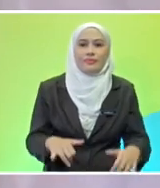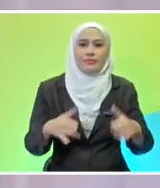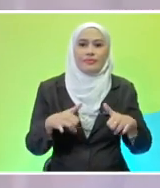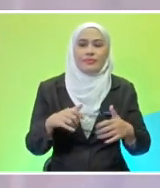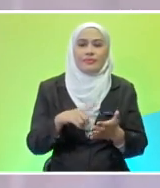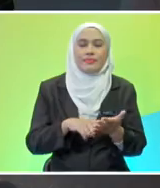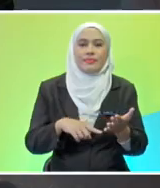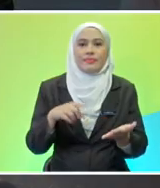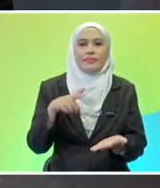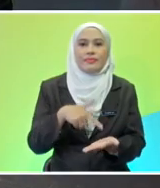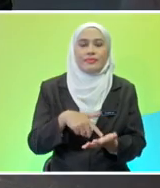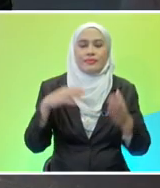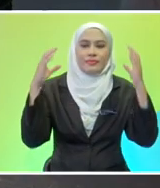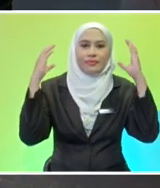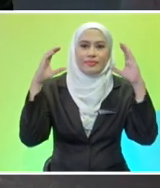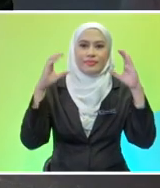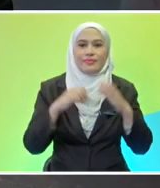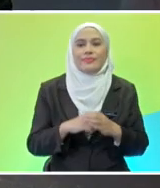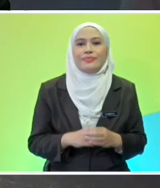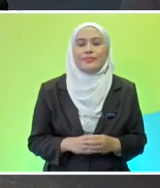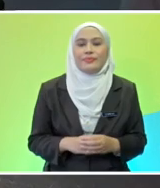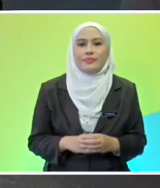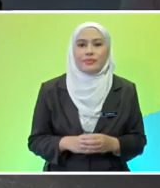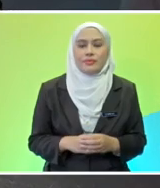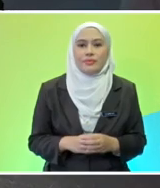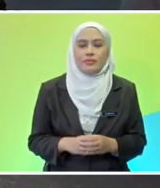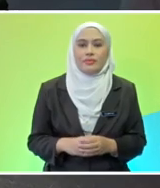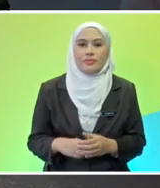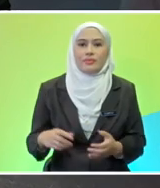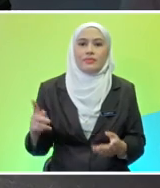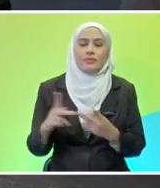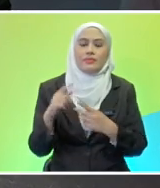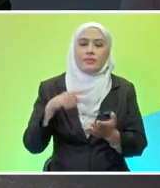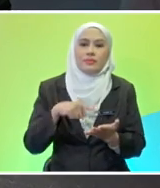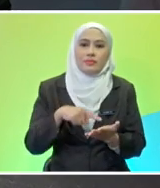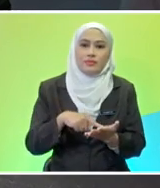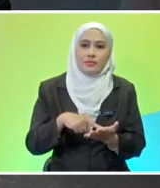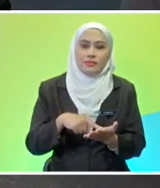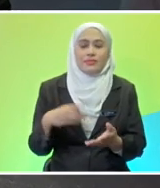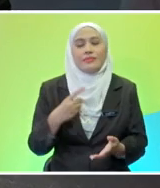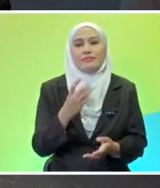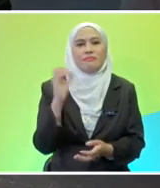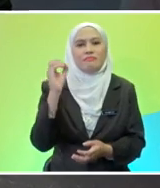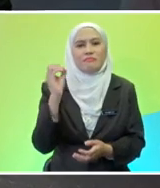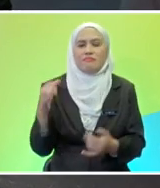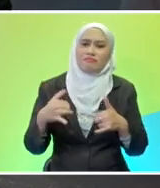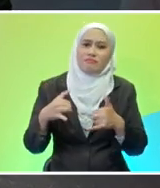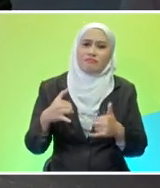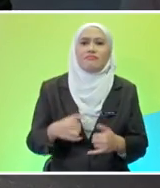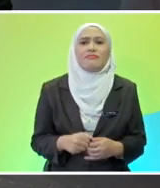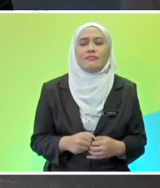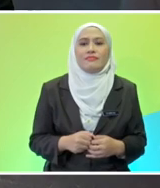bagi saya menang lagi, cikgu? Okey, baiklah. Kali ni kita dah tak ada permainan, Akmal. Oh, okey. Okey, tapi benda ni menarik